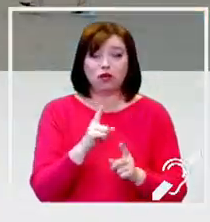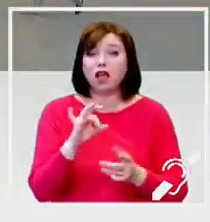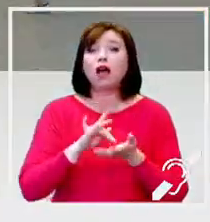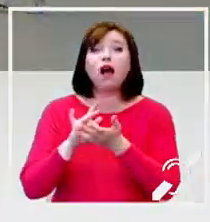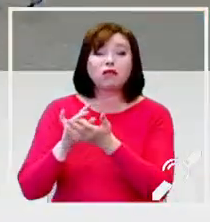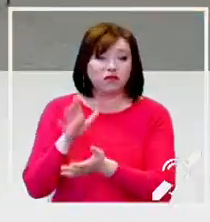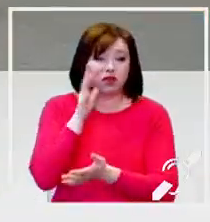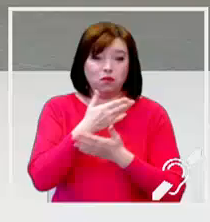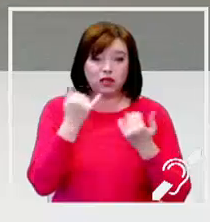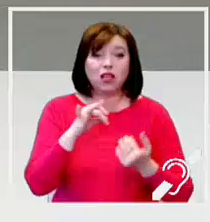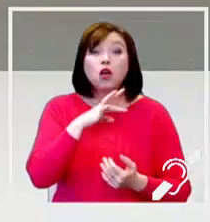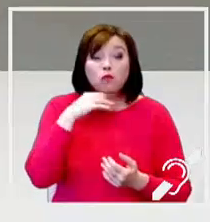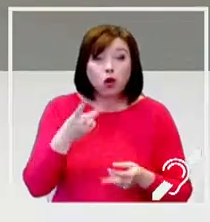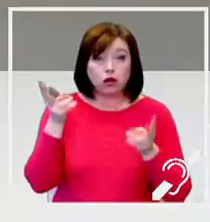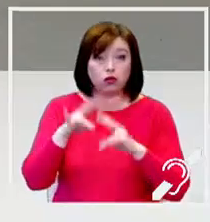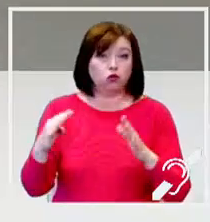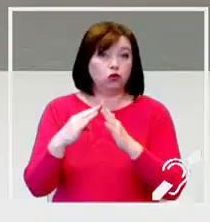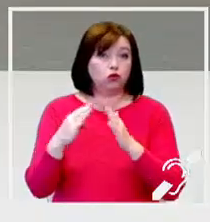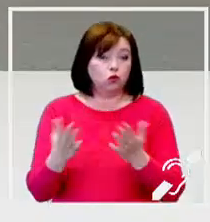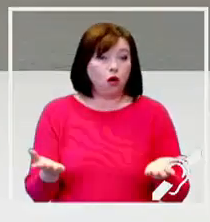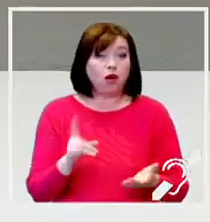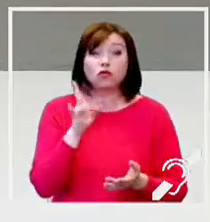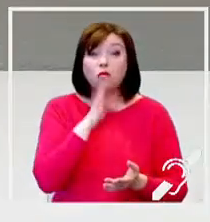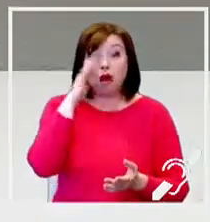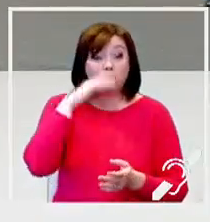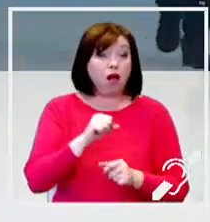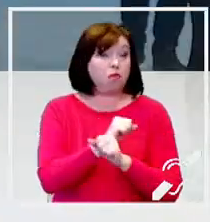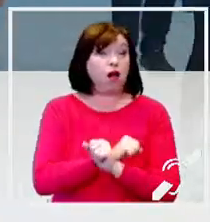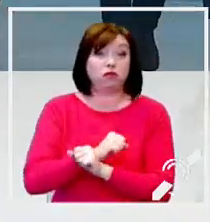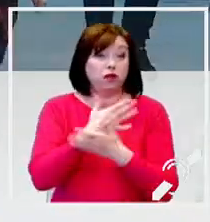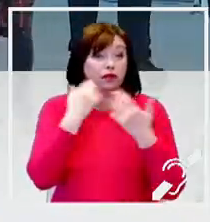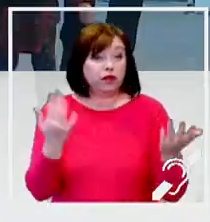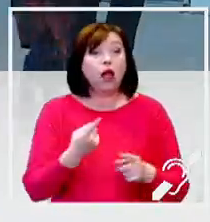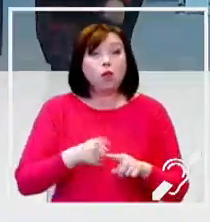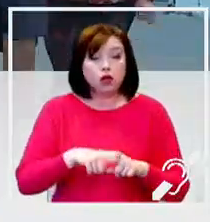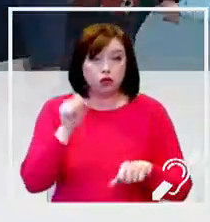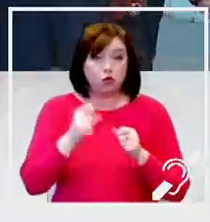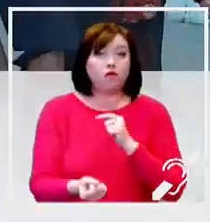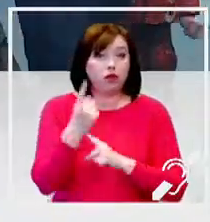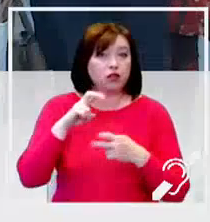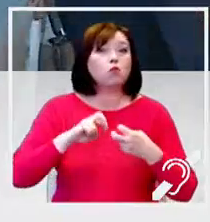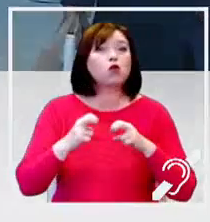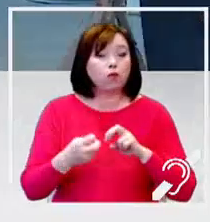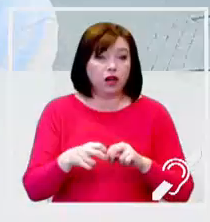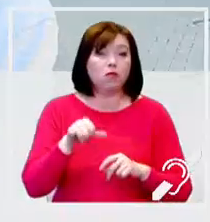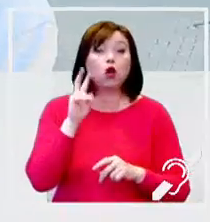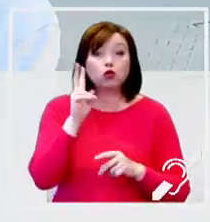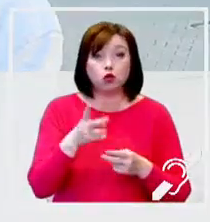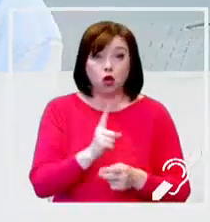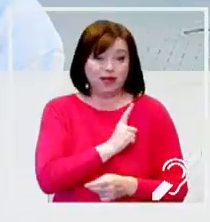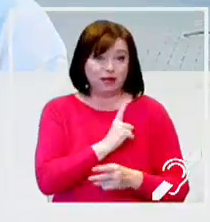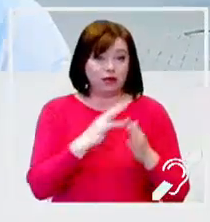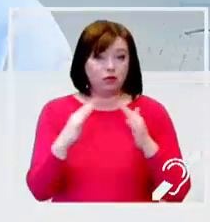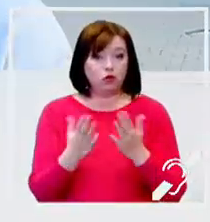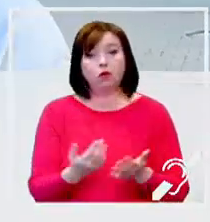rămân singuri acasă pentru că nu e perioada de concedii pentru părinți. Așa apar și riscurile pentru cei rămași nesupravegheați. La noi este